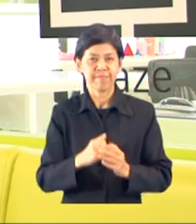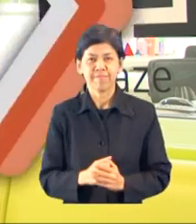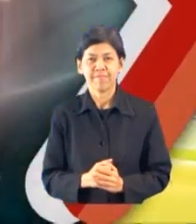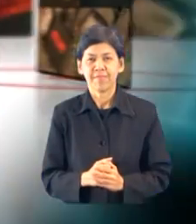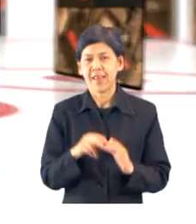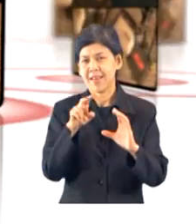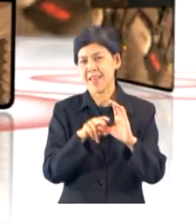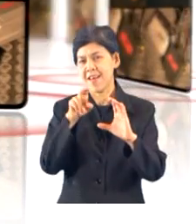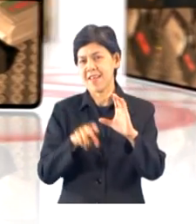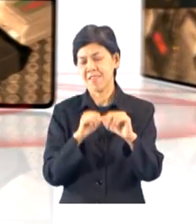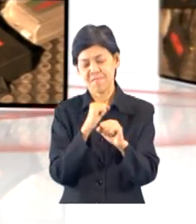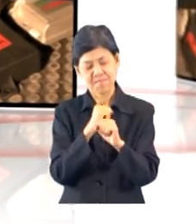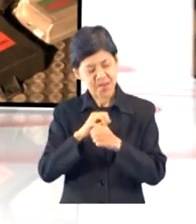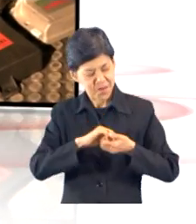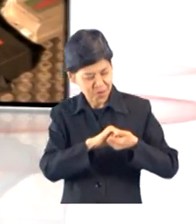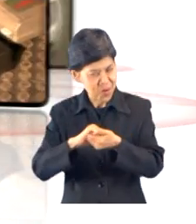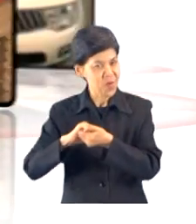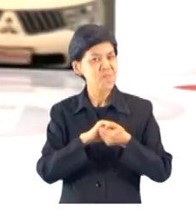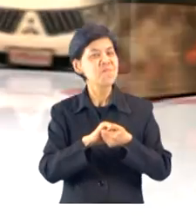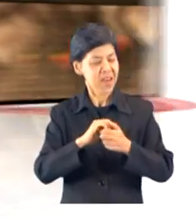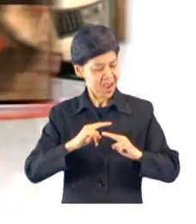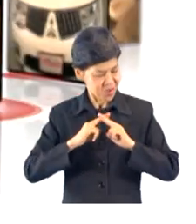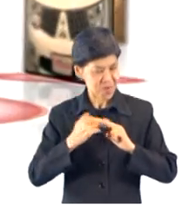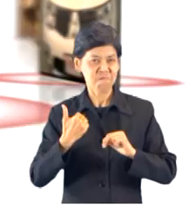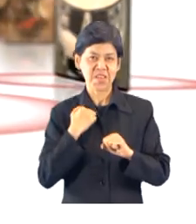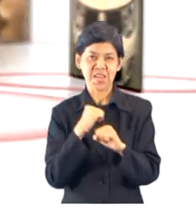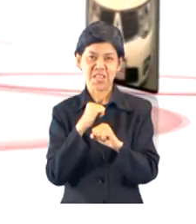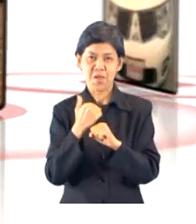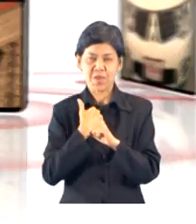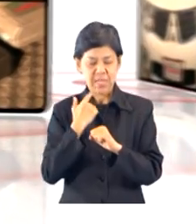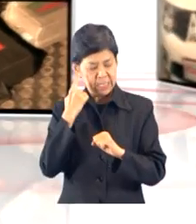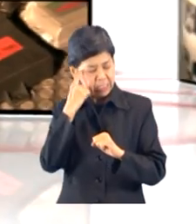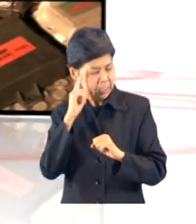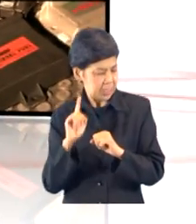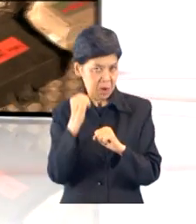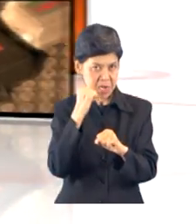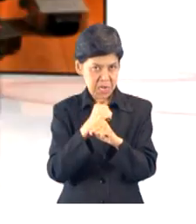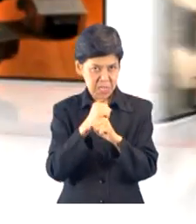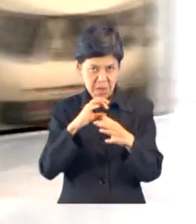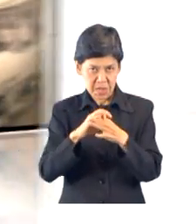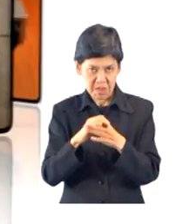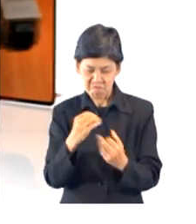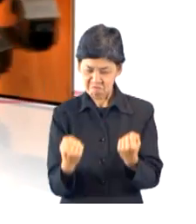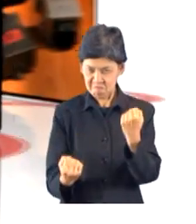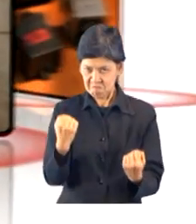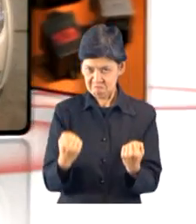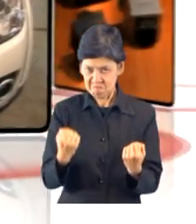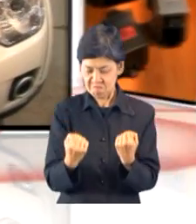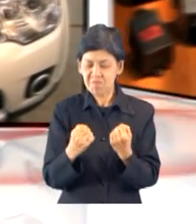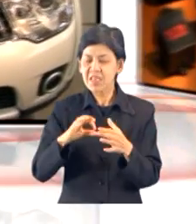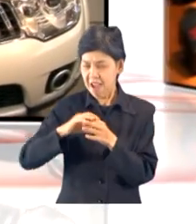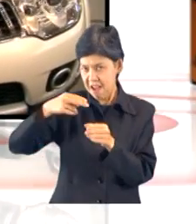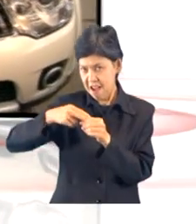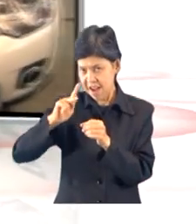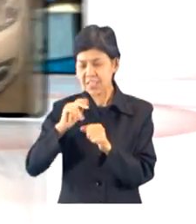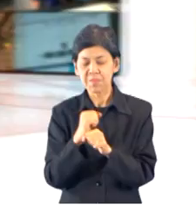ได ้ NECTECH ยังมีความร่วมมือกับภาคเอกชนพัฒนาระบบสมองกลควบคุมเครื่องยนต์สำหรับยานยนต์ก๊